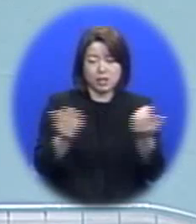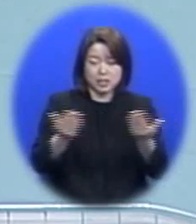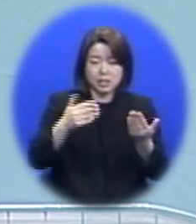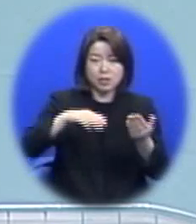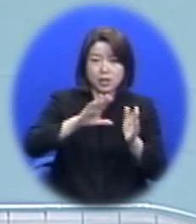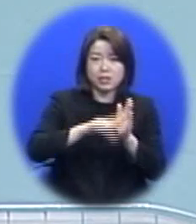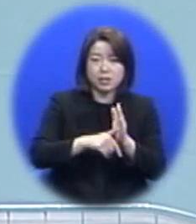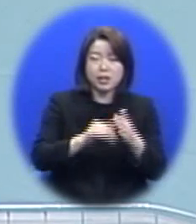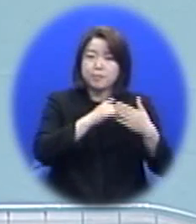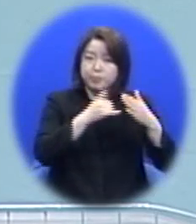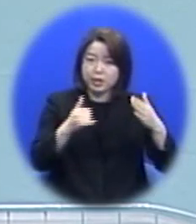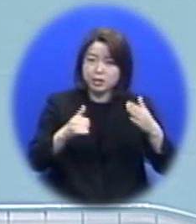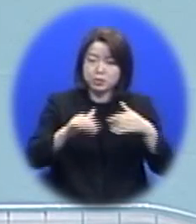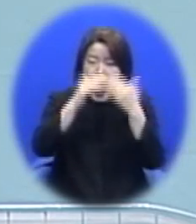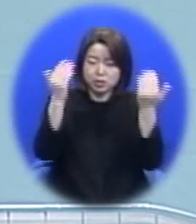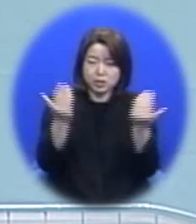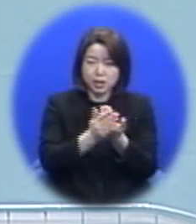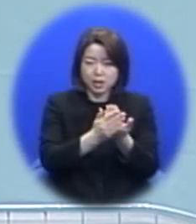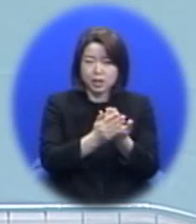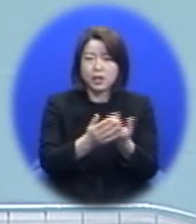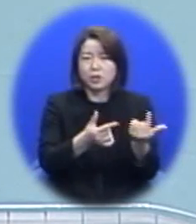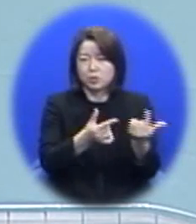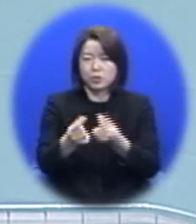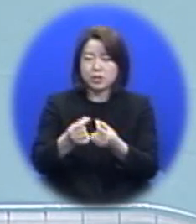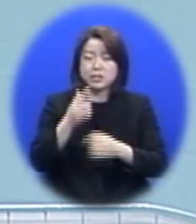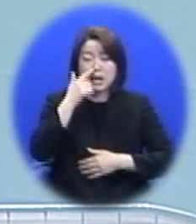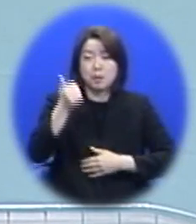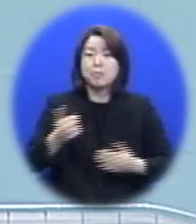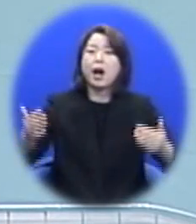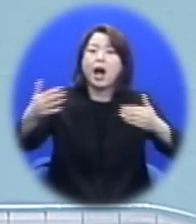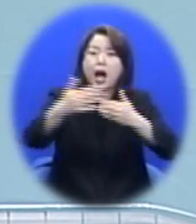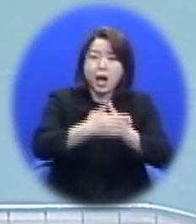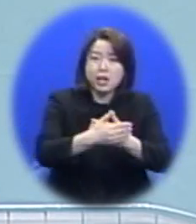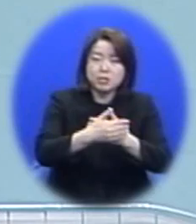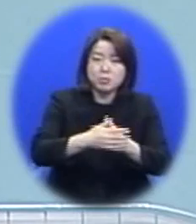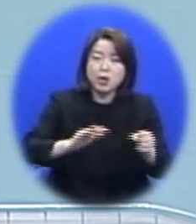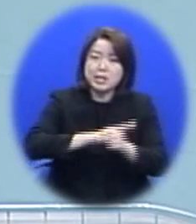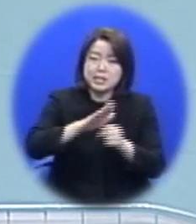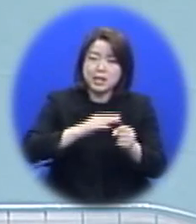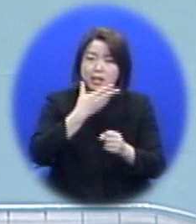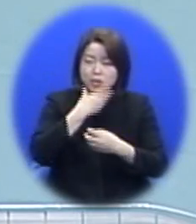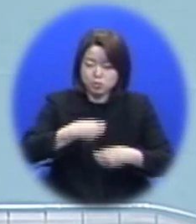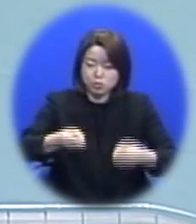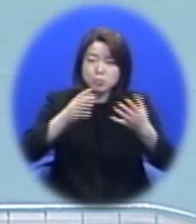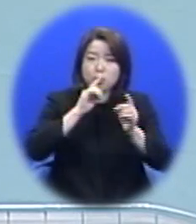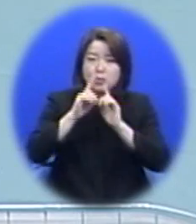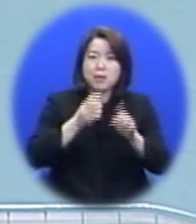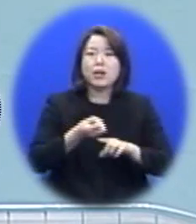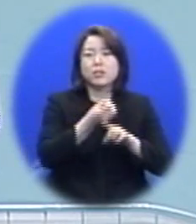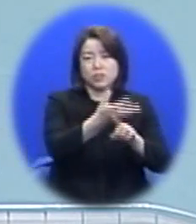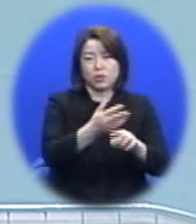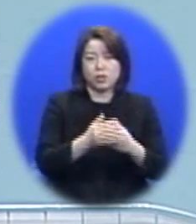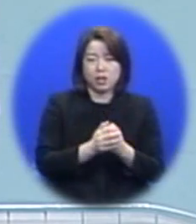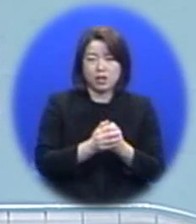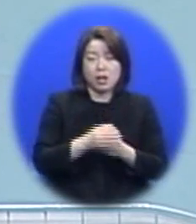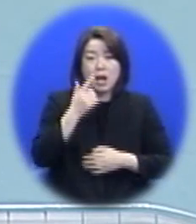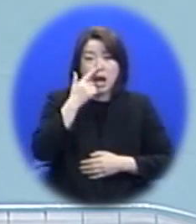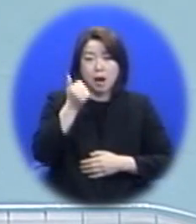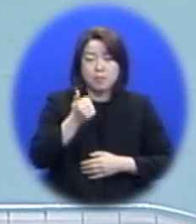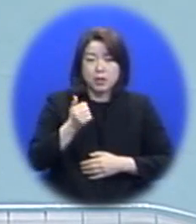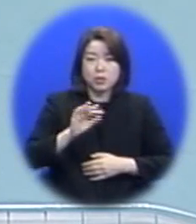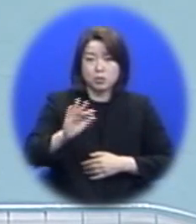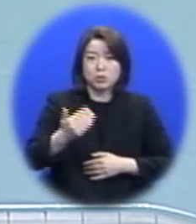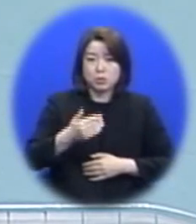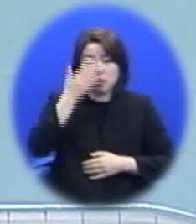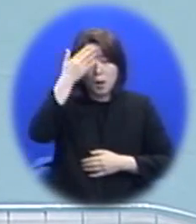때는 가족들이 다 아빠를 안아주며 사랑과 축복의 말을 전합니다. 아빠는 요즘 무료로